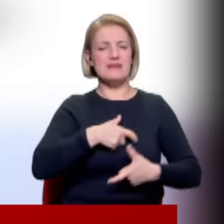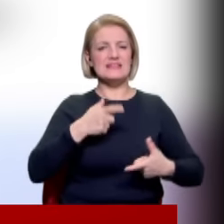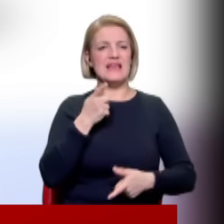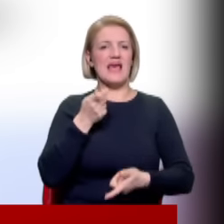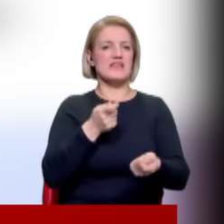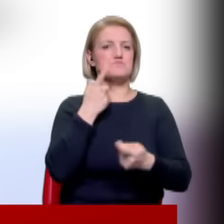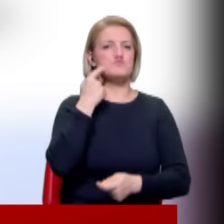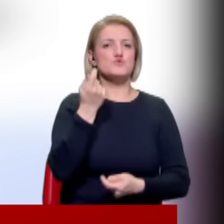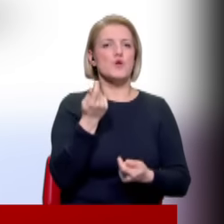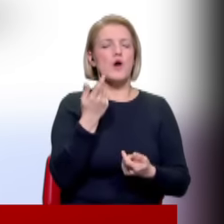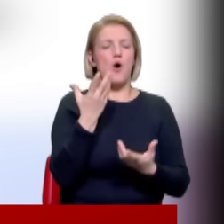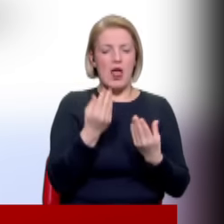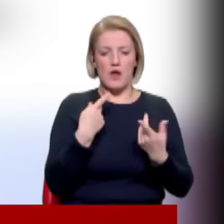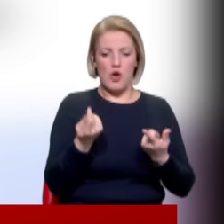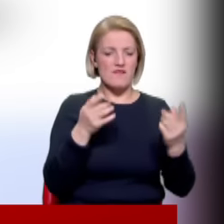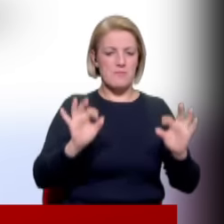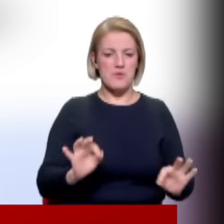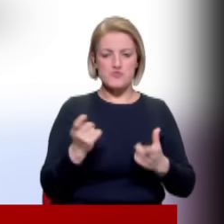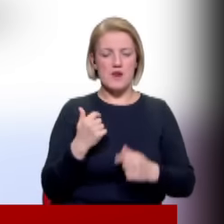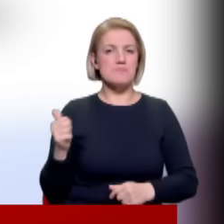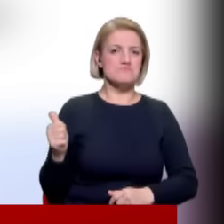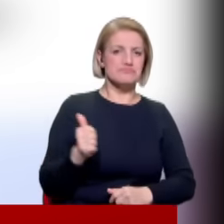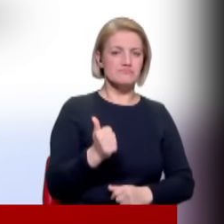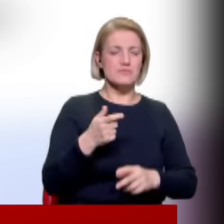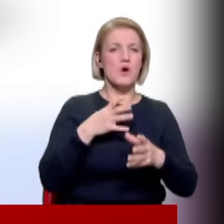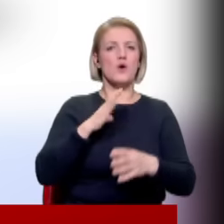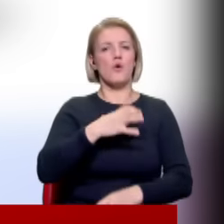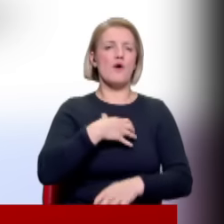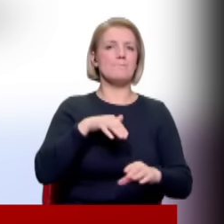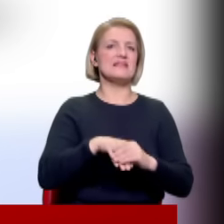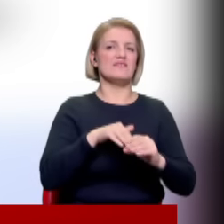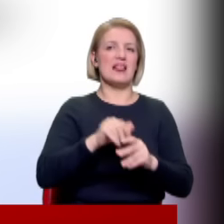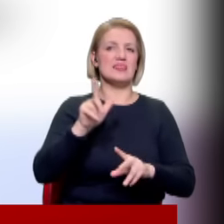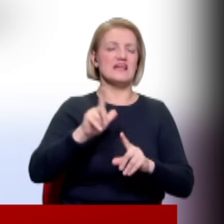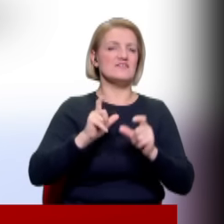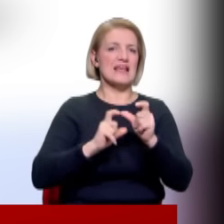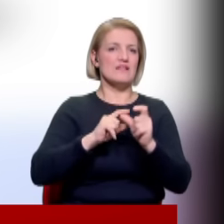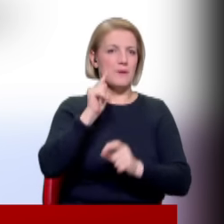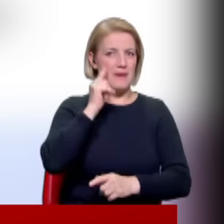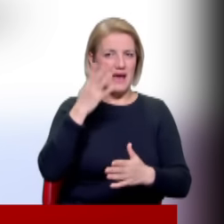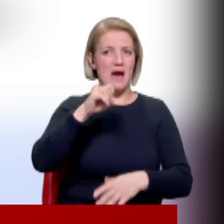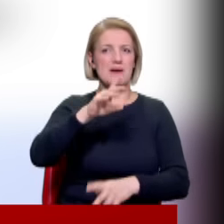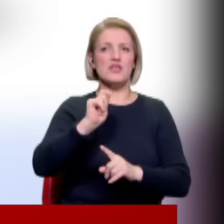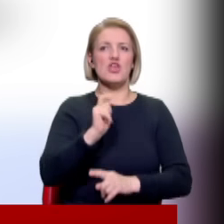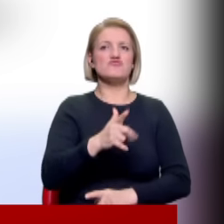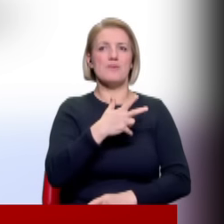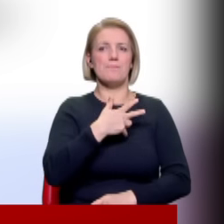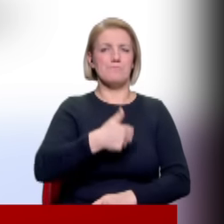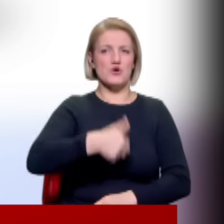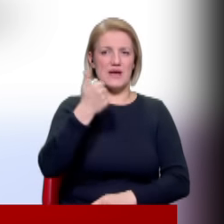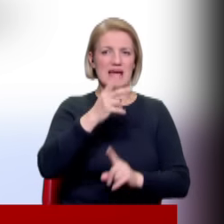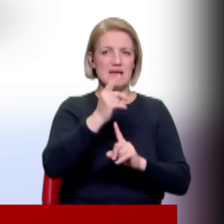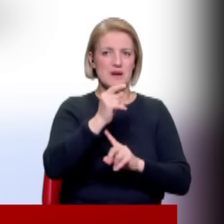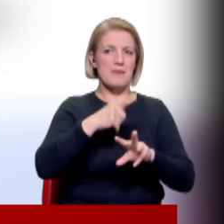olarak göreve başlamış bulunmaktayım. Göreve gelmeme katkı sunan Konya Milletvekilimiz Sayın Latif Selvi Bey'e, AK Parti İlçe Başkanımız Sayın